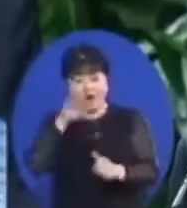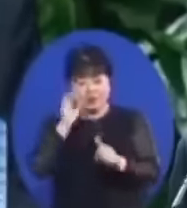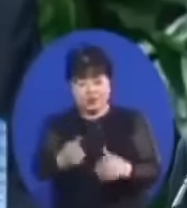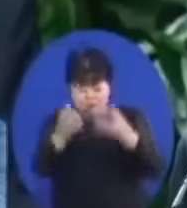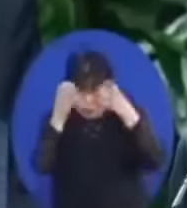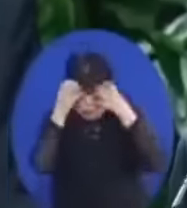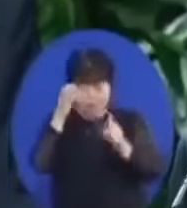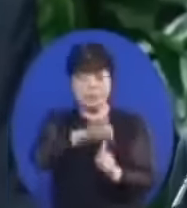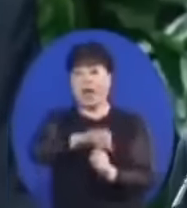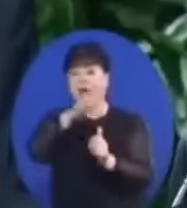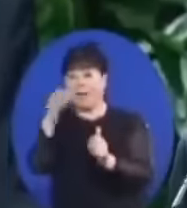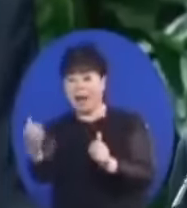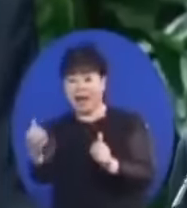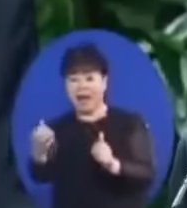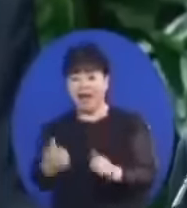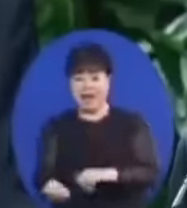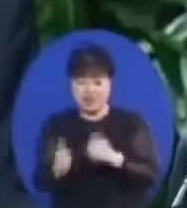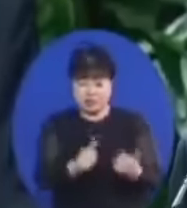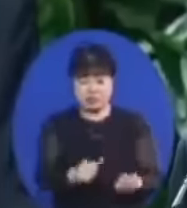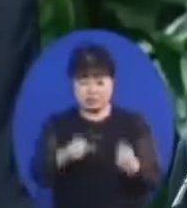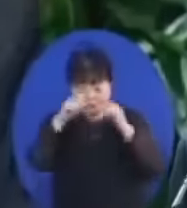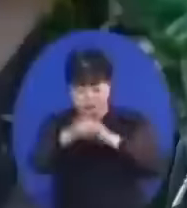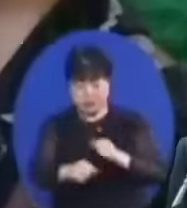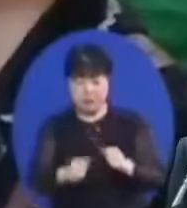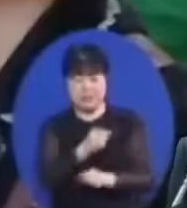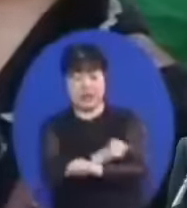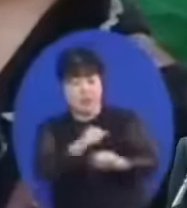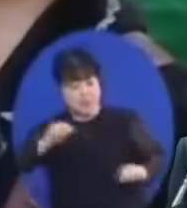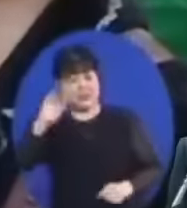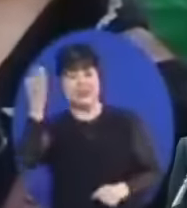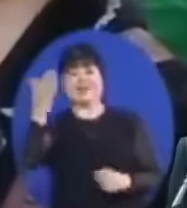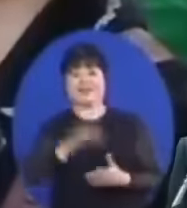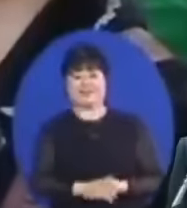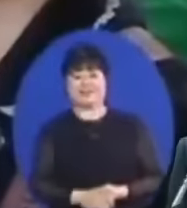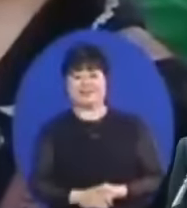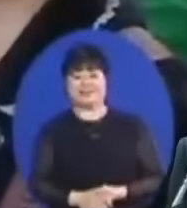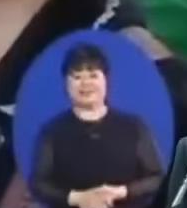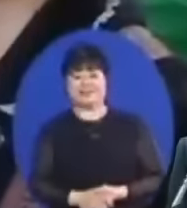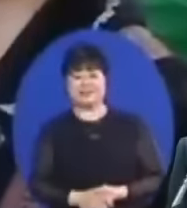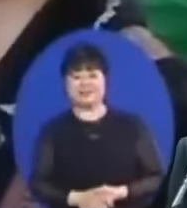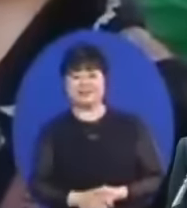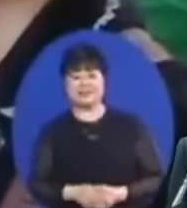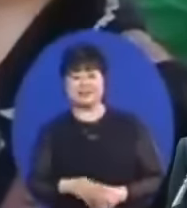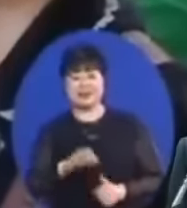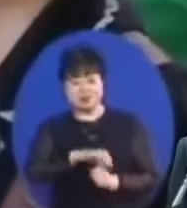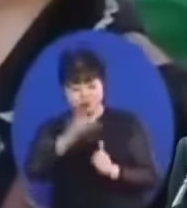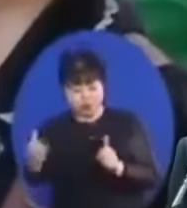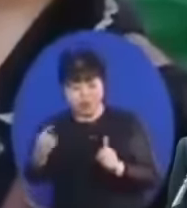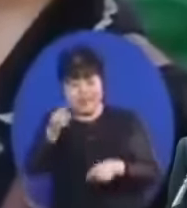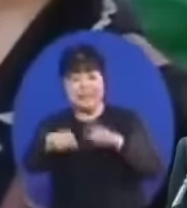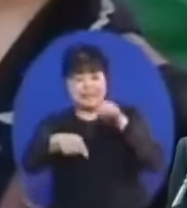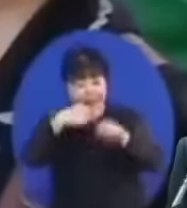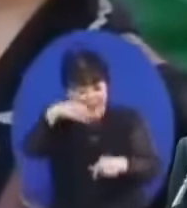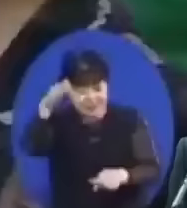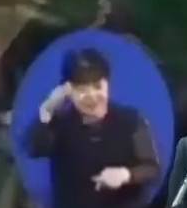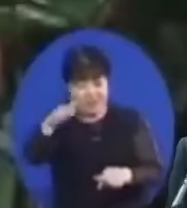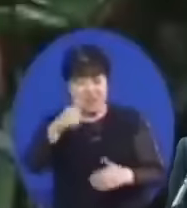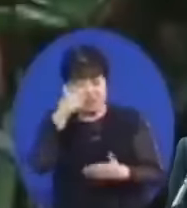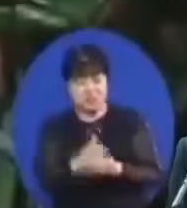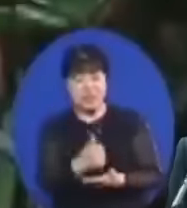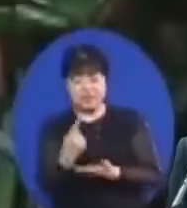저주와 고통에서 해방되고 죽음과 절망에서 해방되어야 되는 것입니다. 풀어놓아 다니게 하라. 죄의 도시를